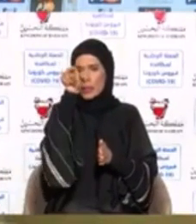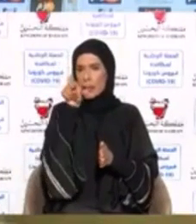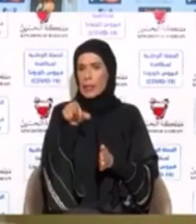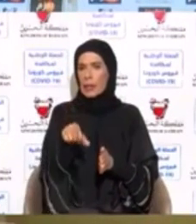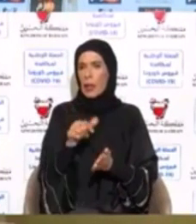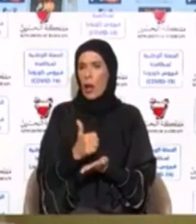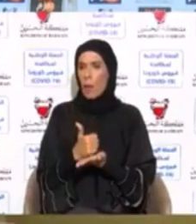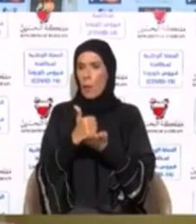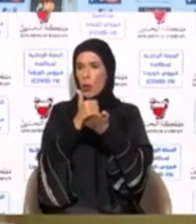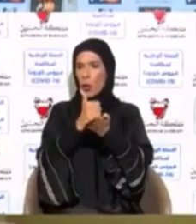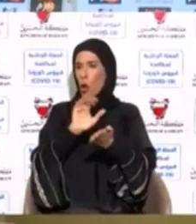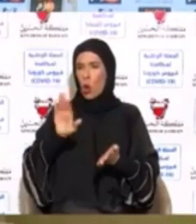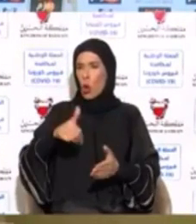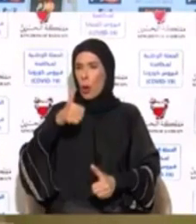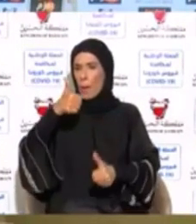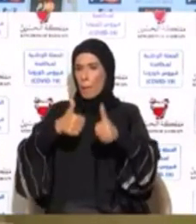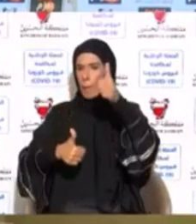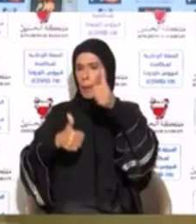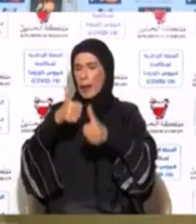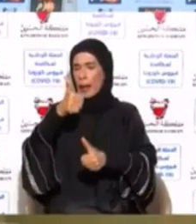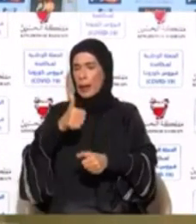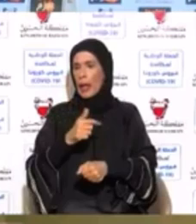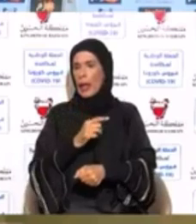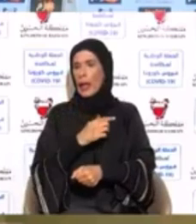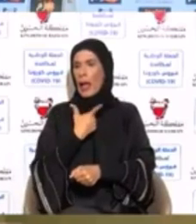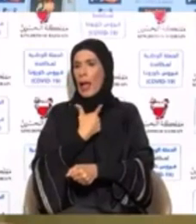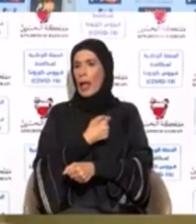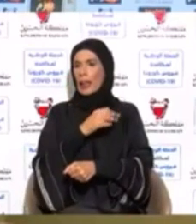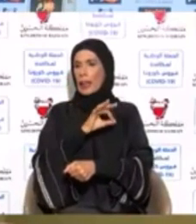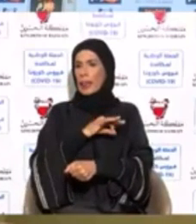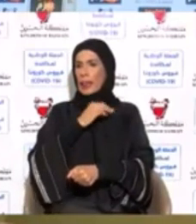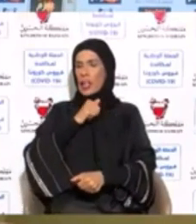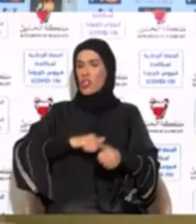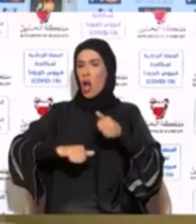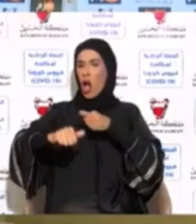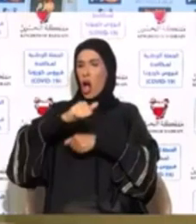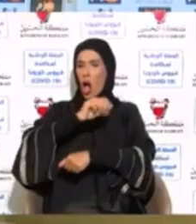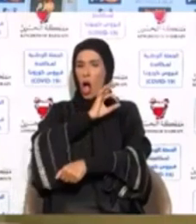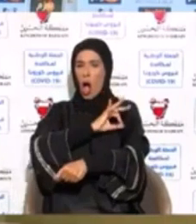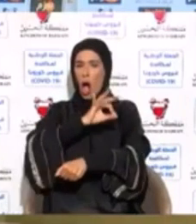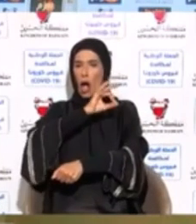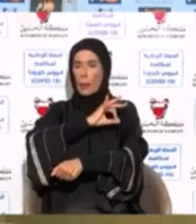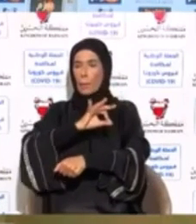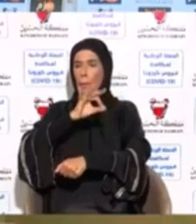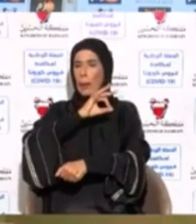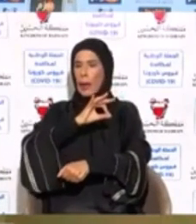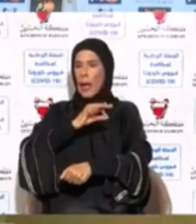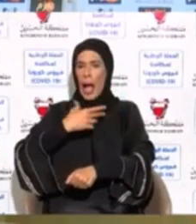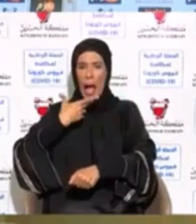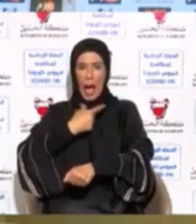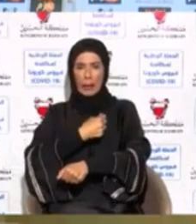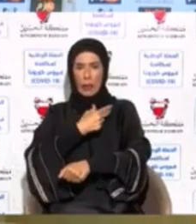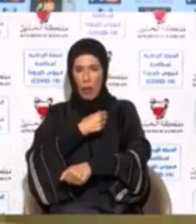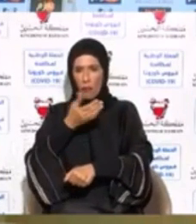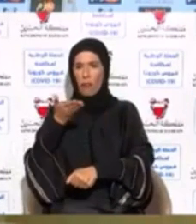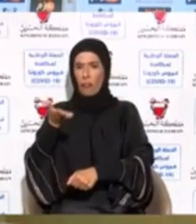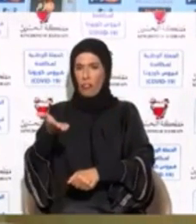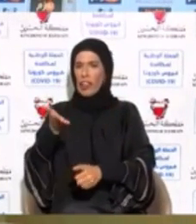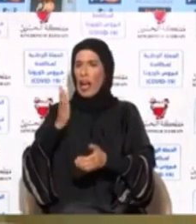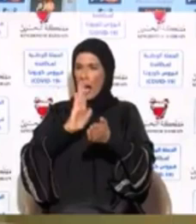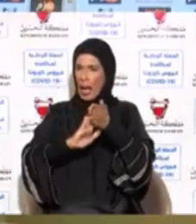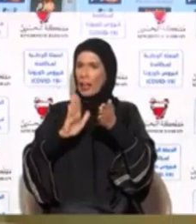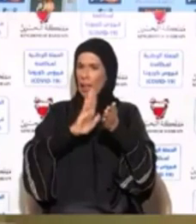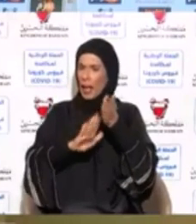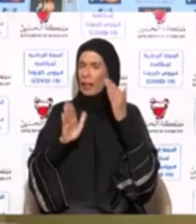صحية. كيف تقيمون التجارب السريرية في البحرين لحد الآن؟ وهل هناك ظهور لأي مضاعفات على المشاركين